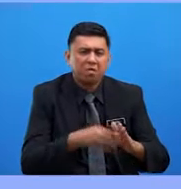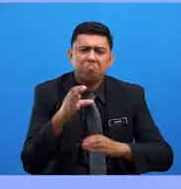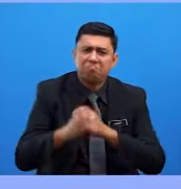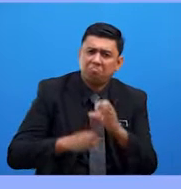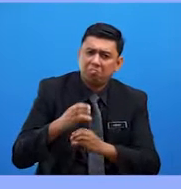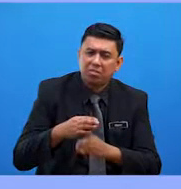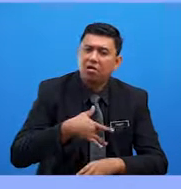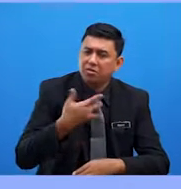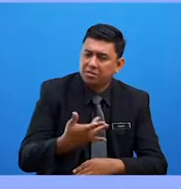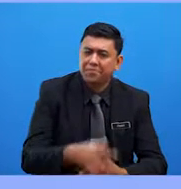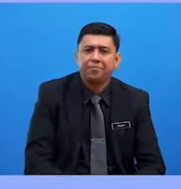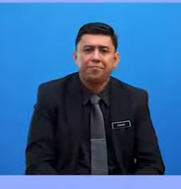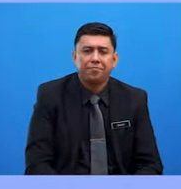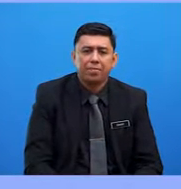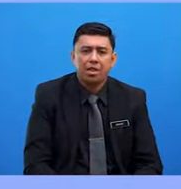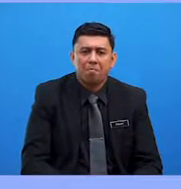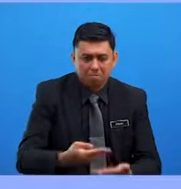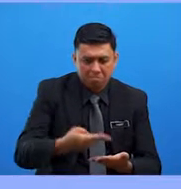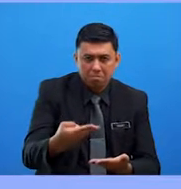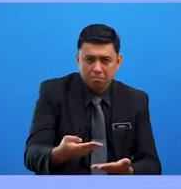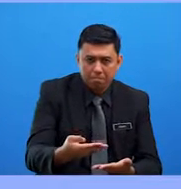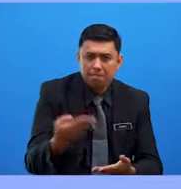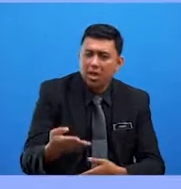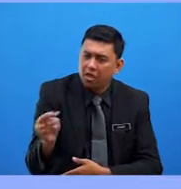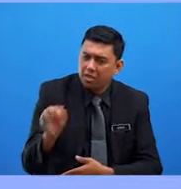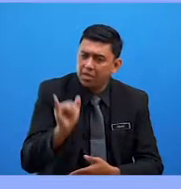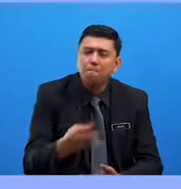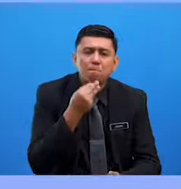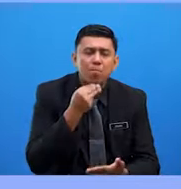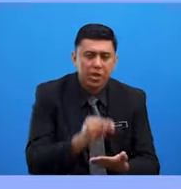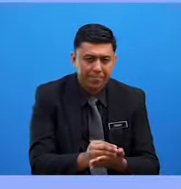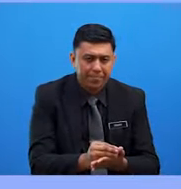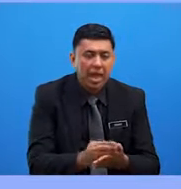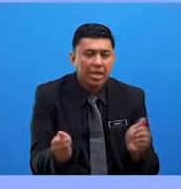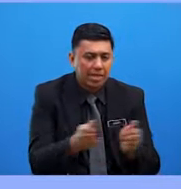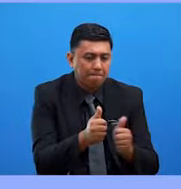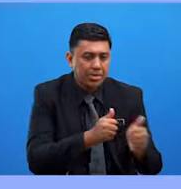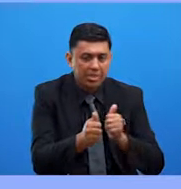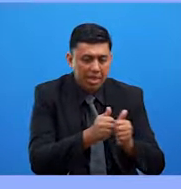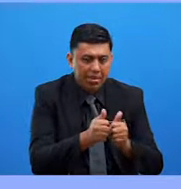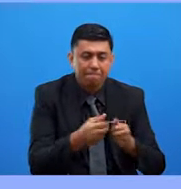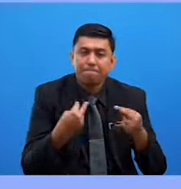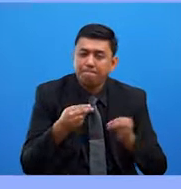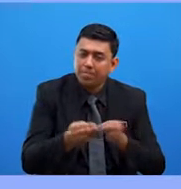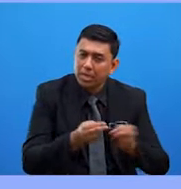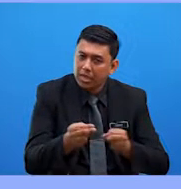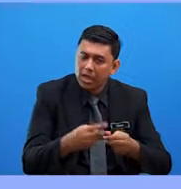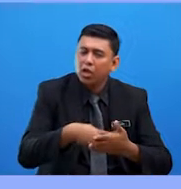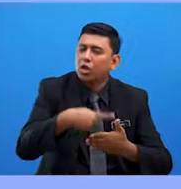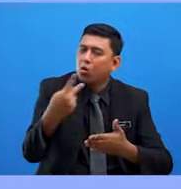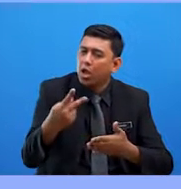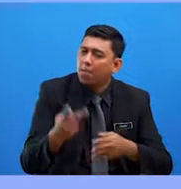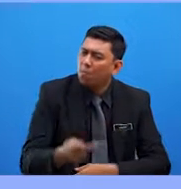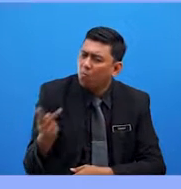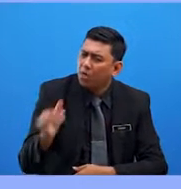ketiga, membekal barang bermutu dengan adanya persaingan peniaga akan cuba mengeluarkan